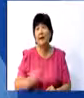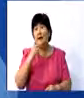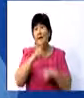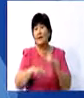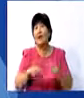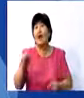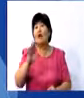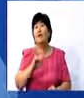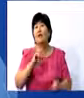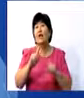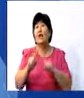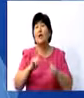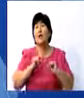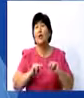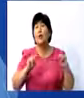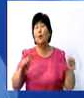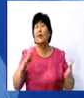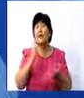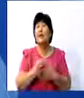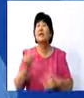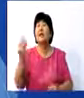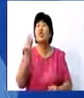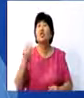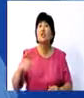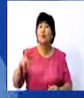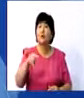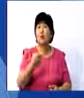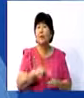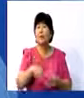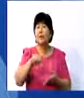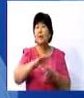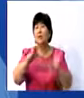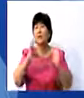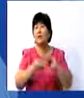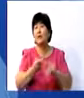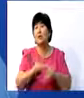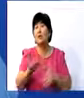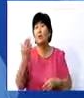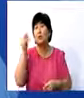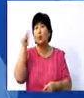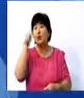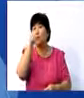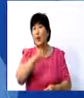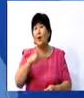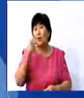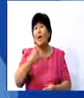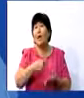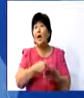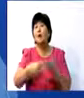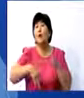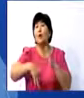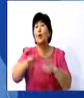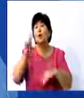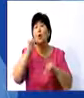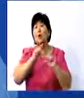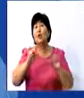Традиционная августовская конференция учителей состоялась в Шиелийском районе. На ней были подведены итоги прошлого учебного года, отмечены лучшие